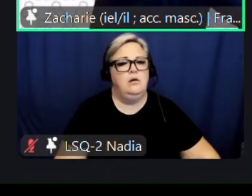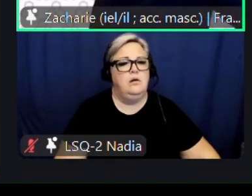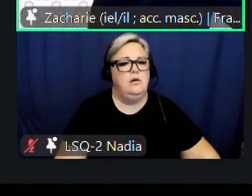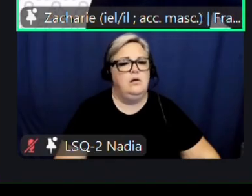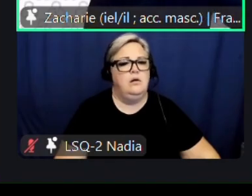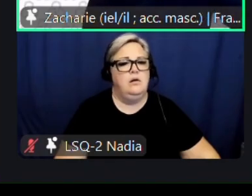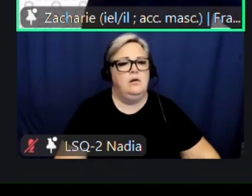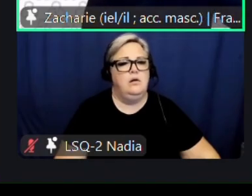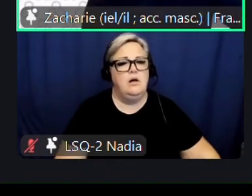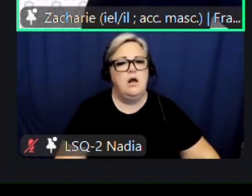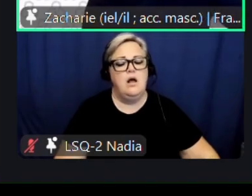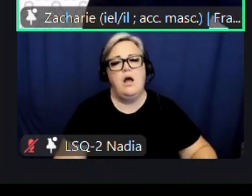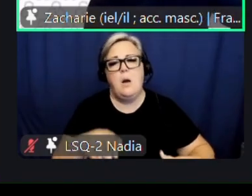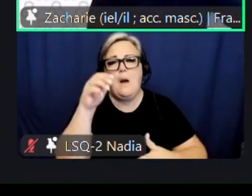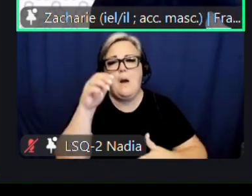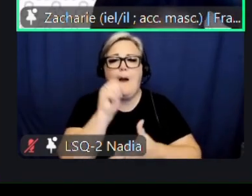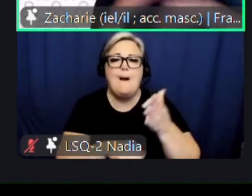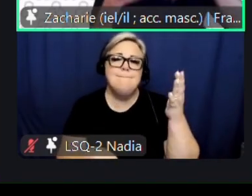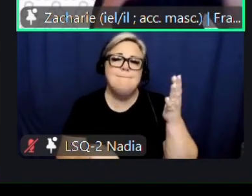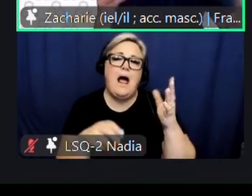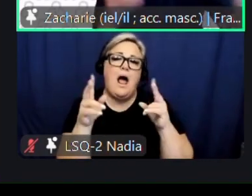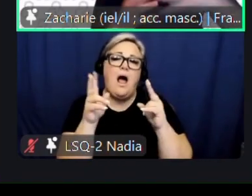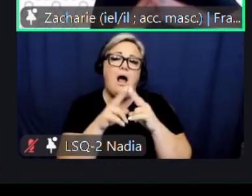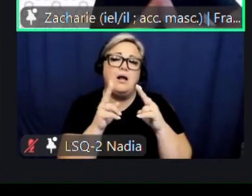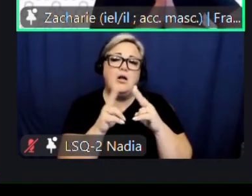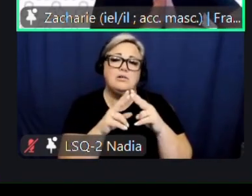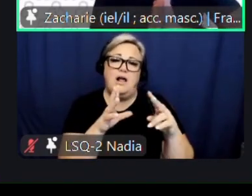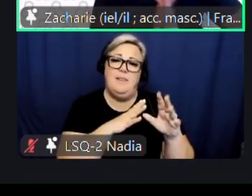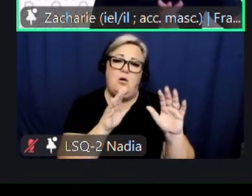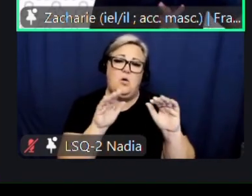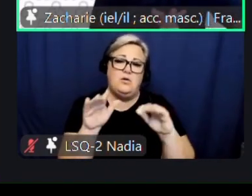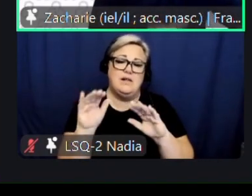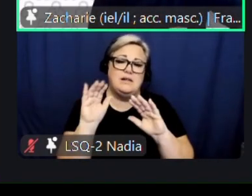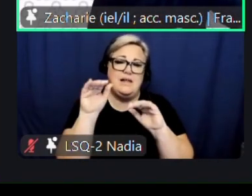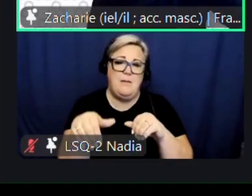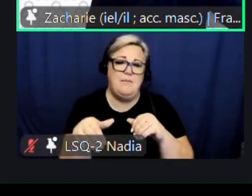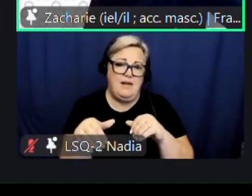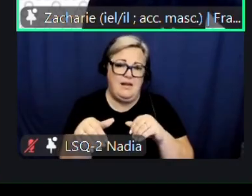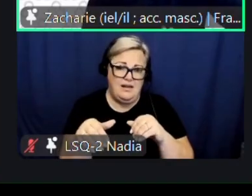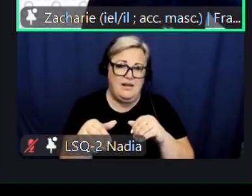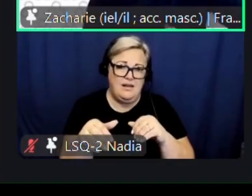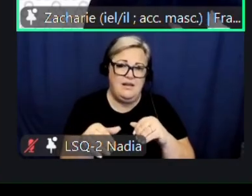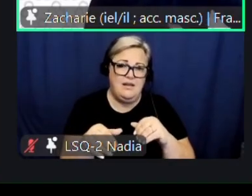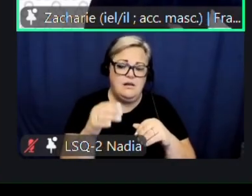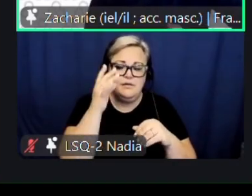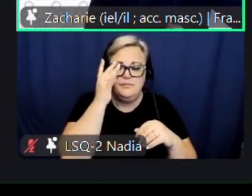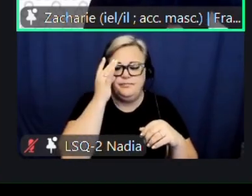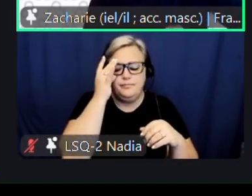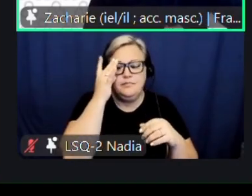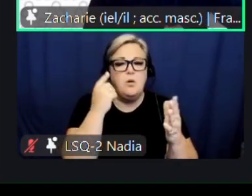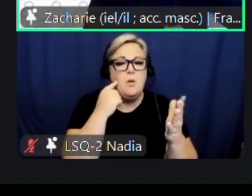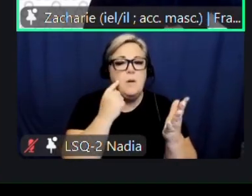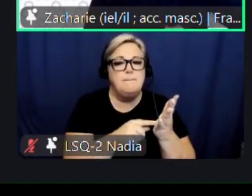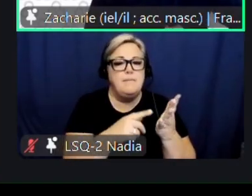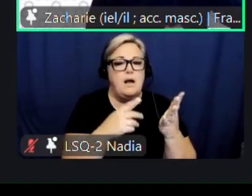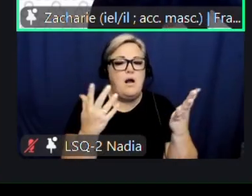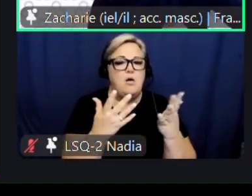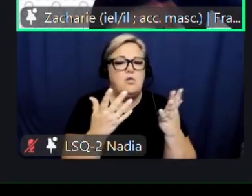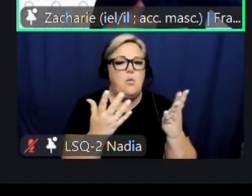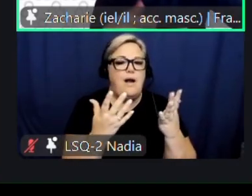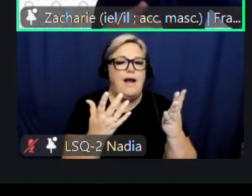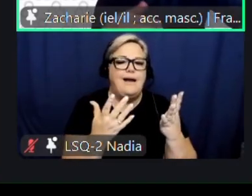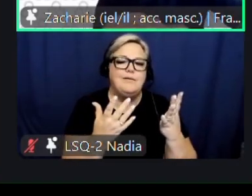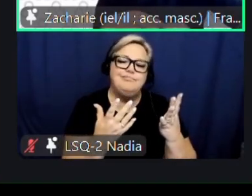Ensuite, le manque de connaissances des prestataires a des conséquences cliniques concrètes. D'un côté, on observe de la